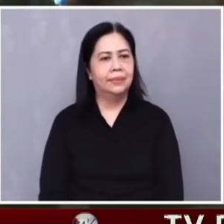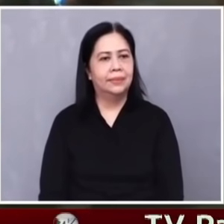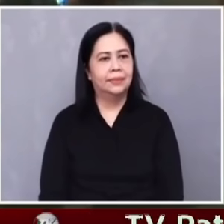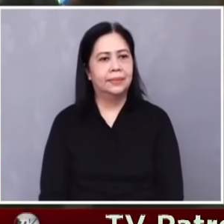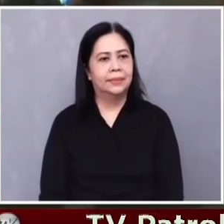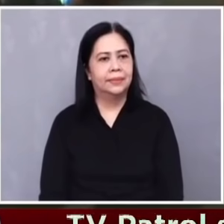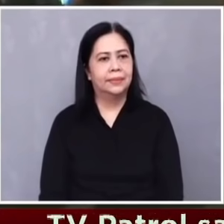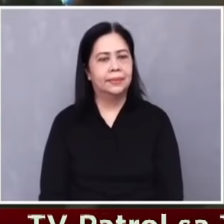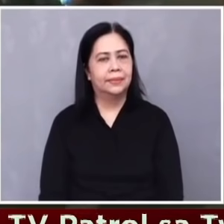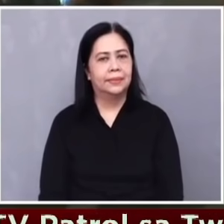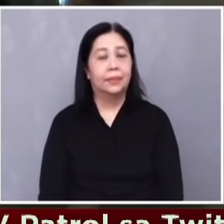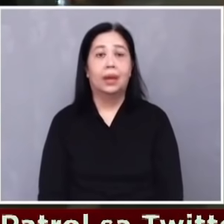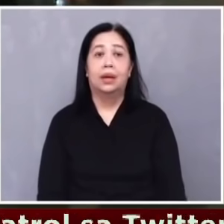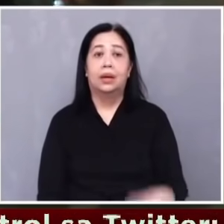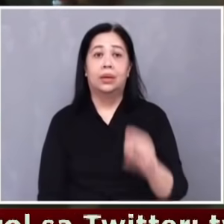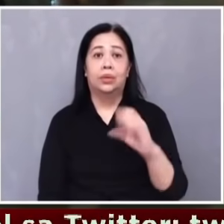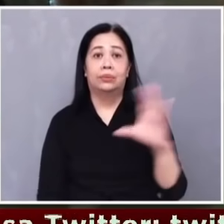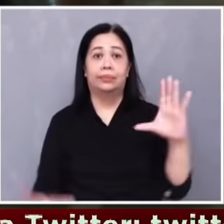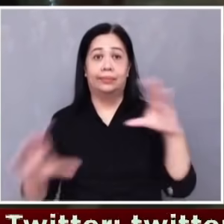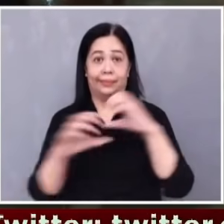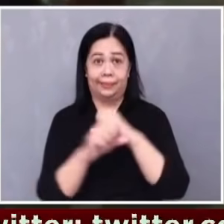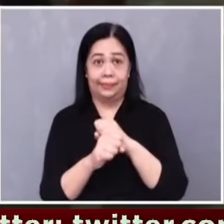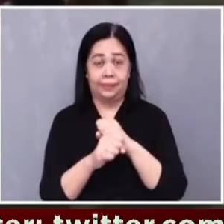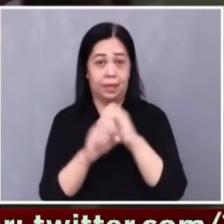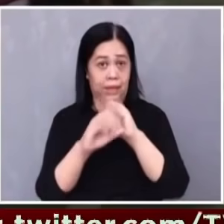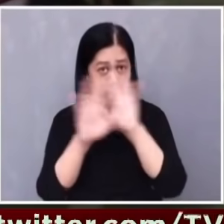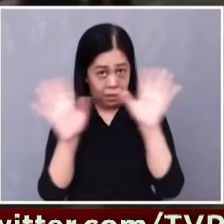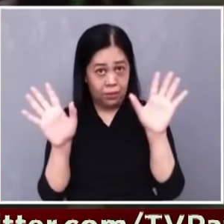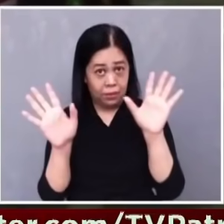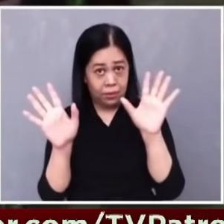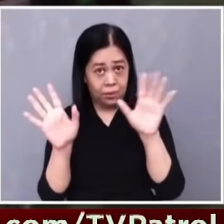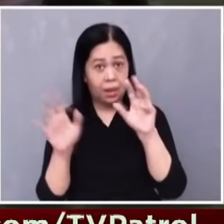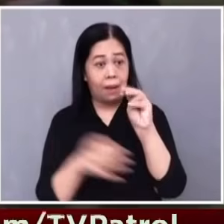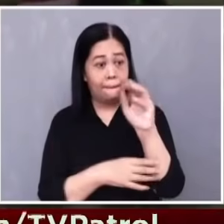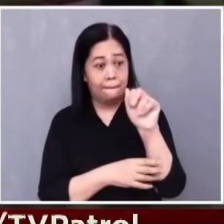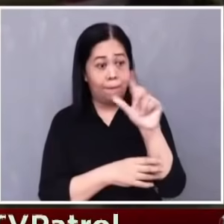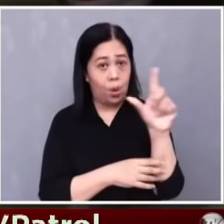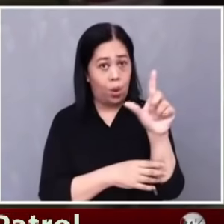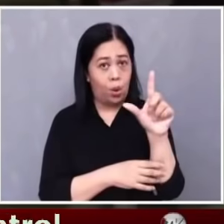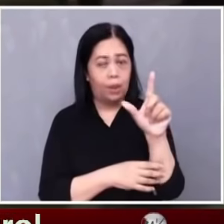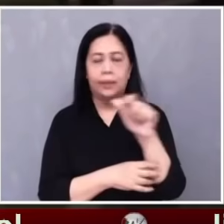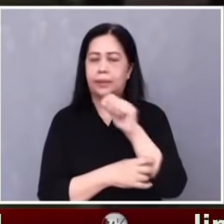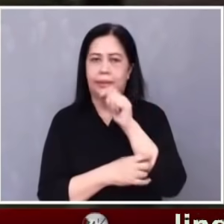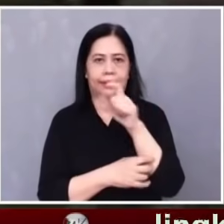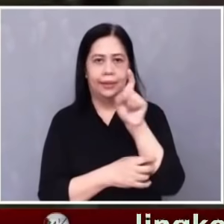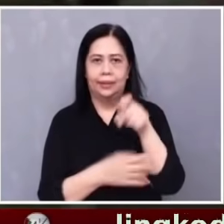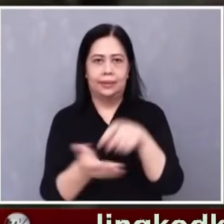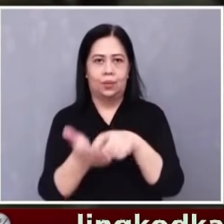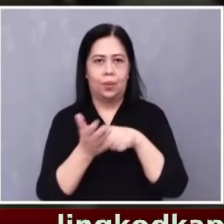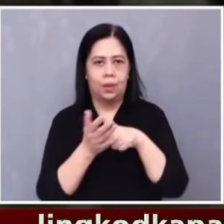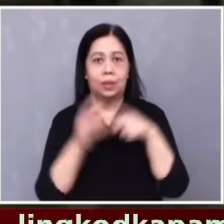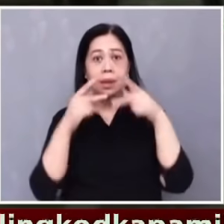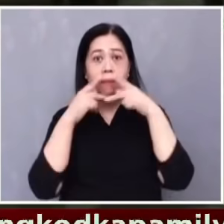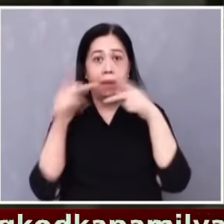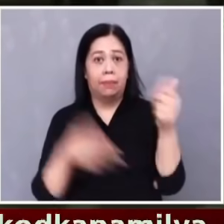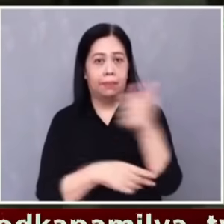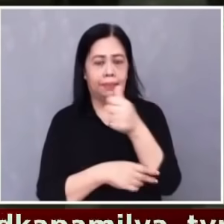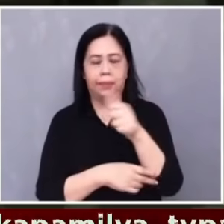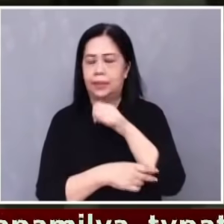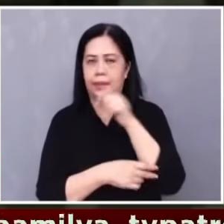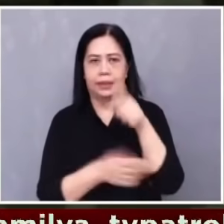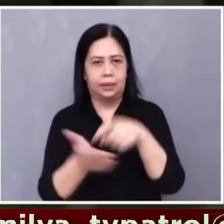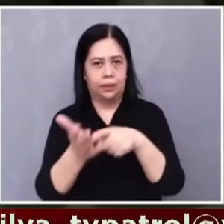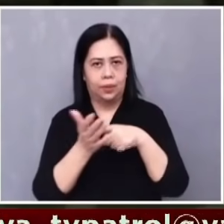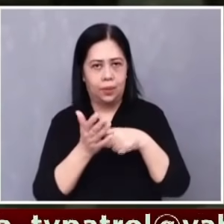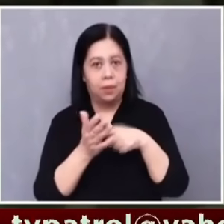So Henry, summarize natin ha, malinaw na sa mga mall, hindi na mandatory. Sa public transportation, hindi na mandatory.